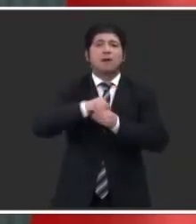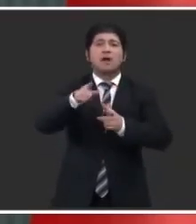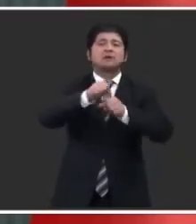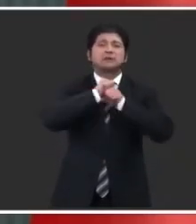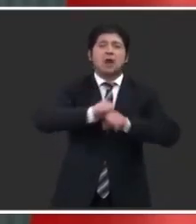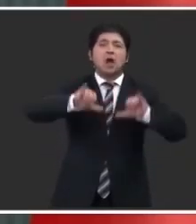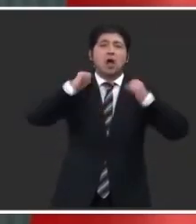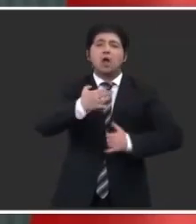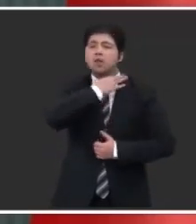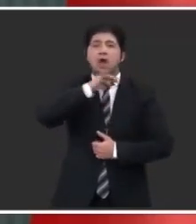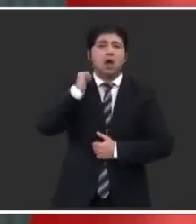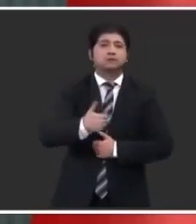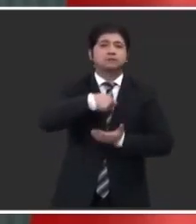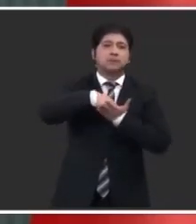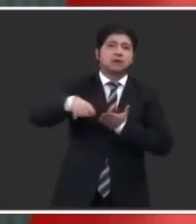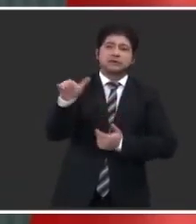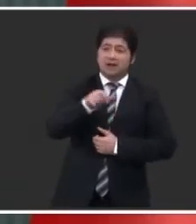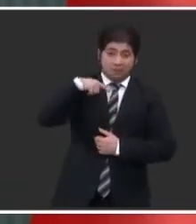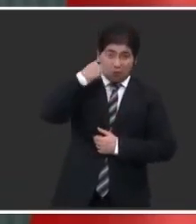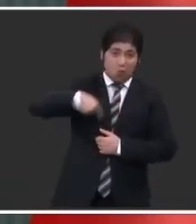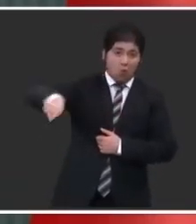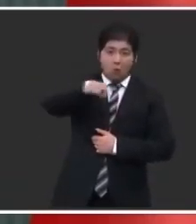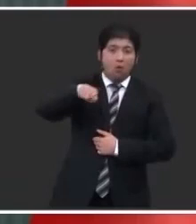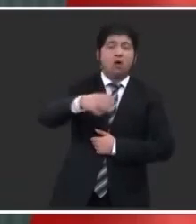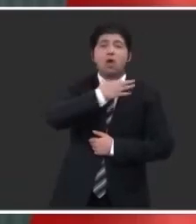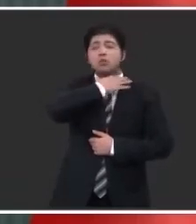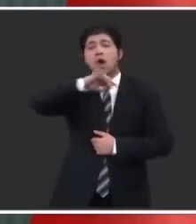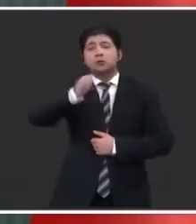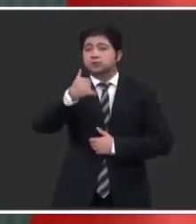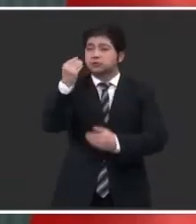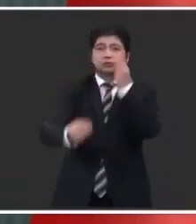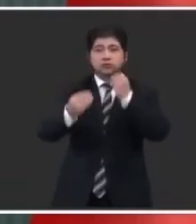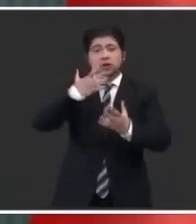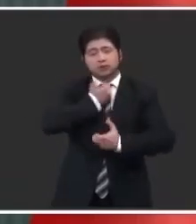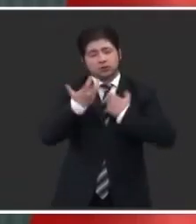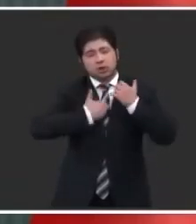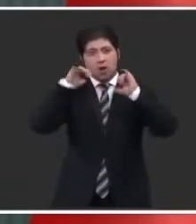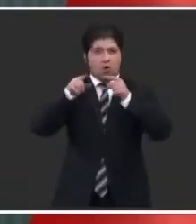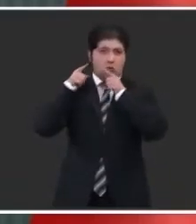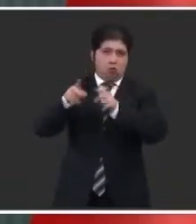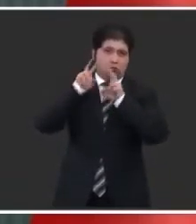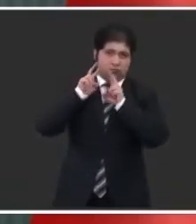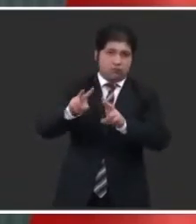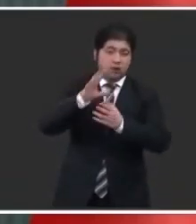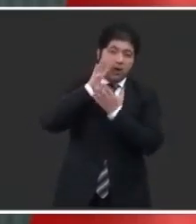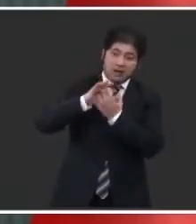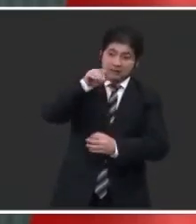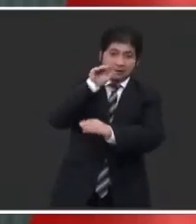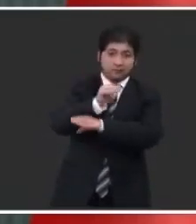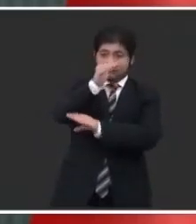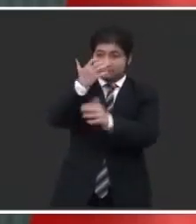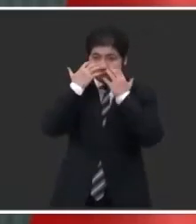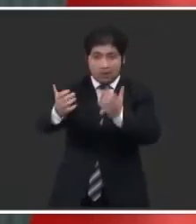yıkıcı etkileri düşük gelirli toplum kesimleri üzerinde ortaya çıkmaktadır İnsanı yaşat ki